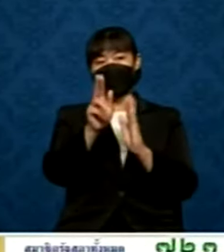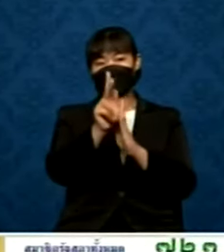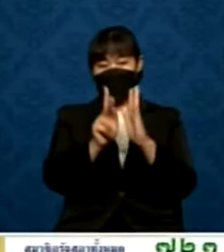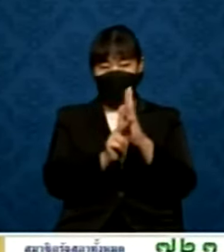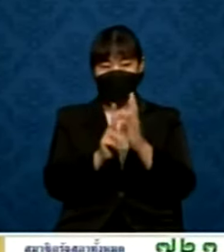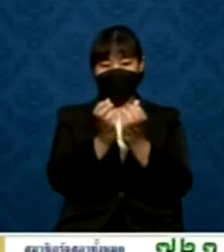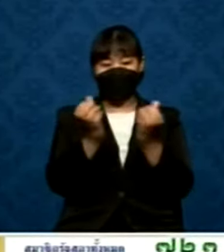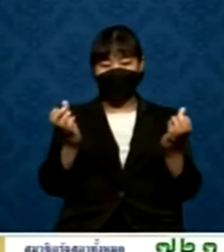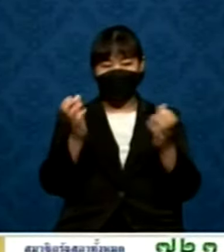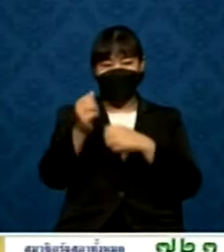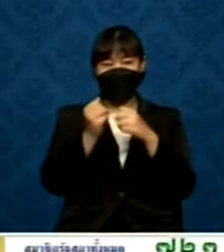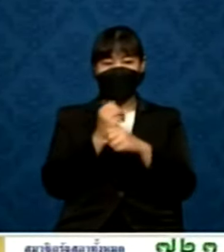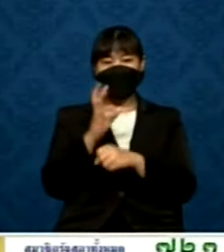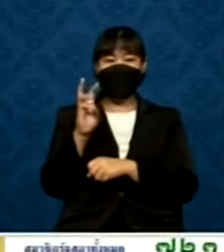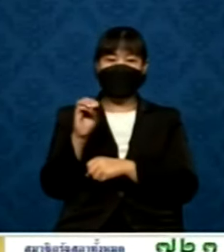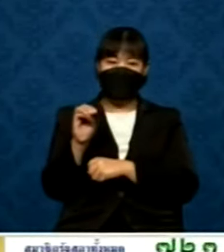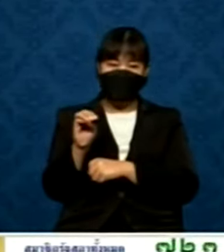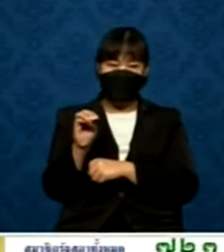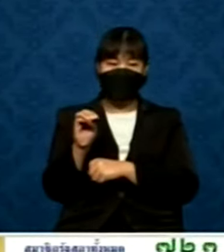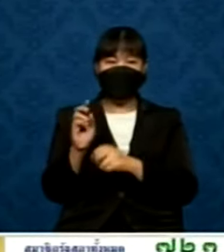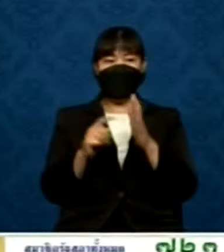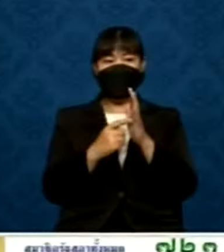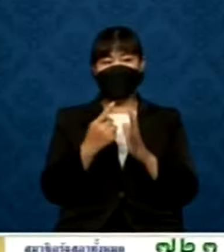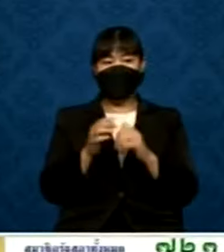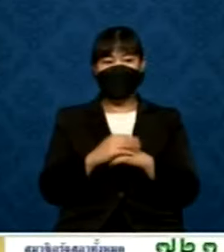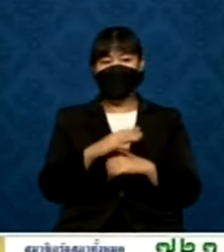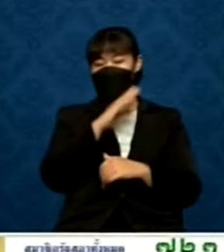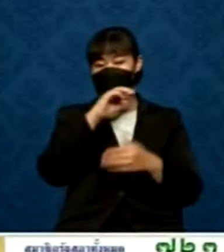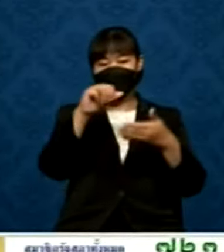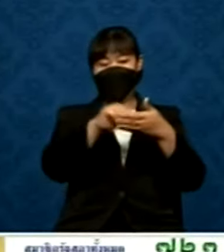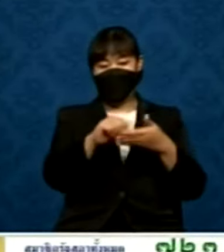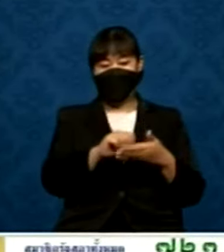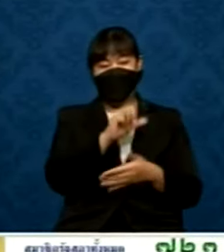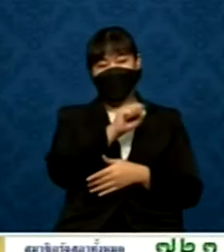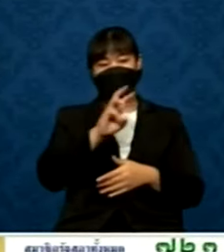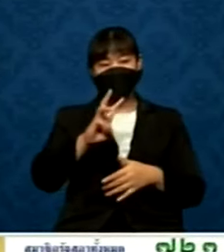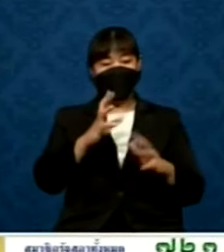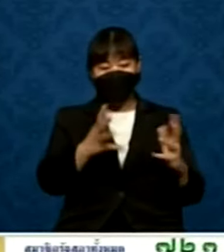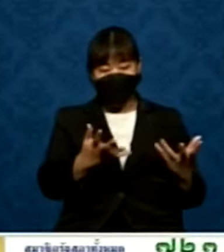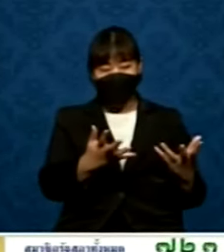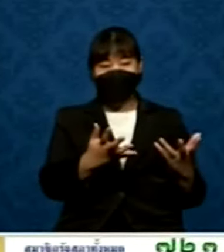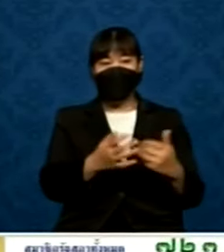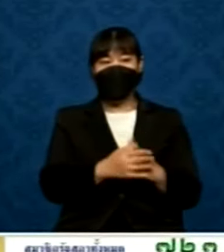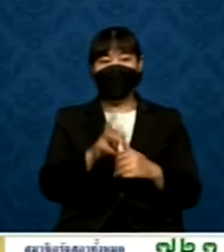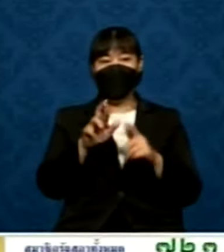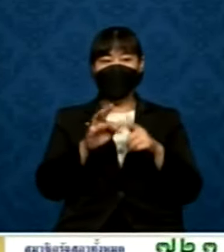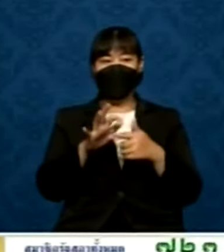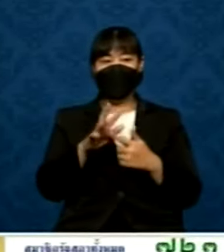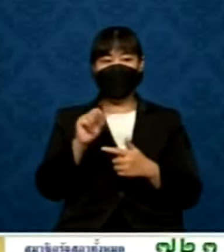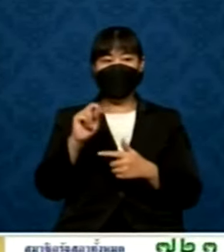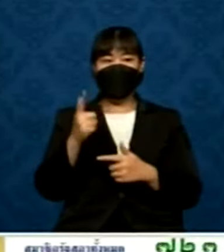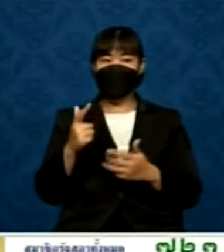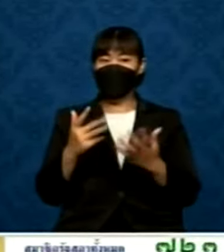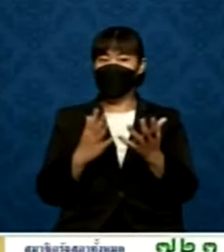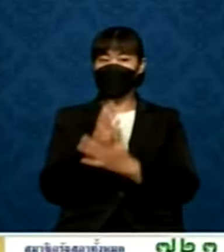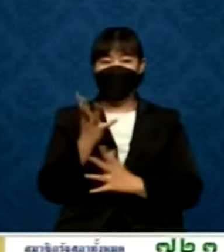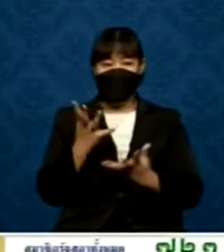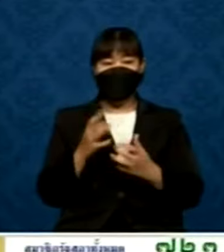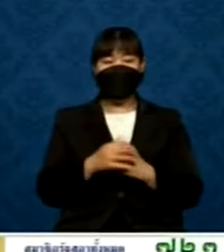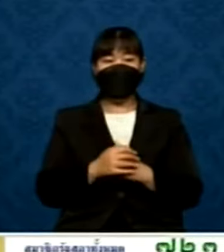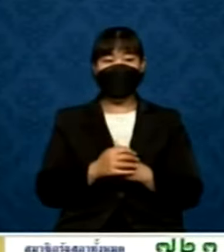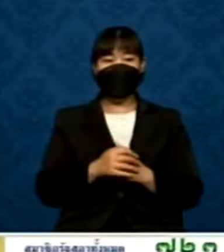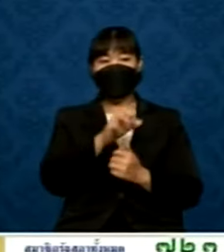การแก้รัฐธรรมนูญใดๆก็ตามถ้าหากเราไม่มีสว.คอยช่วยเหลือเลยนะครับร่างนั้นก็จะไม่มีทางผ่านนั่นเท่ากับว่าสว.กล